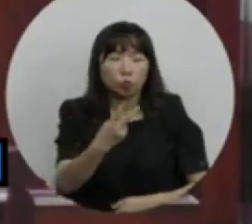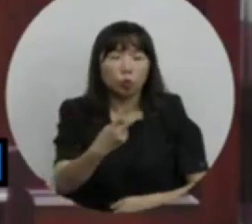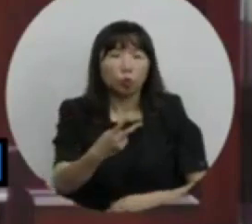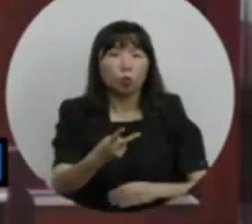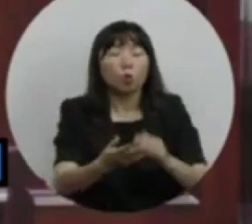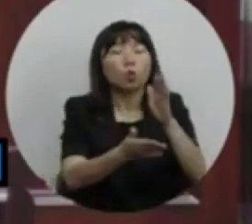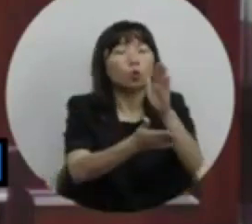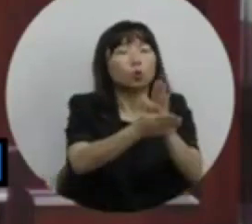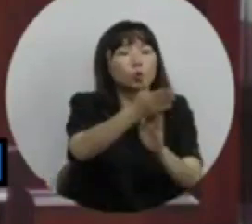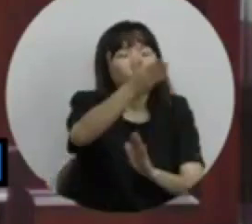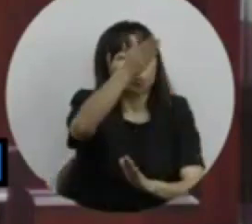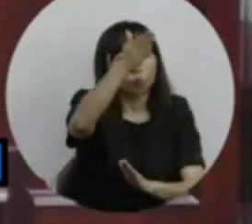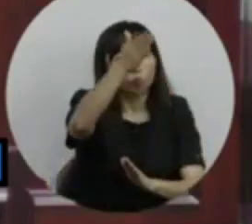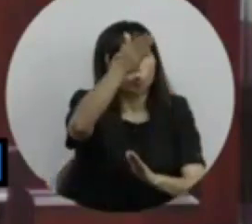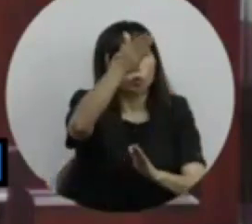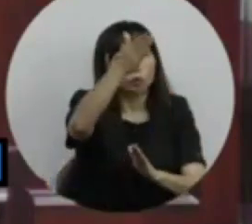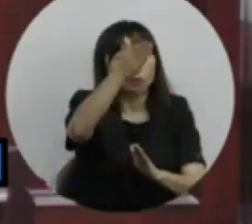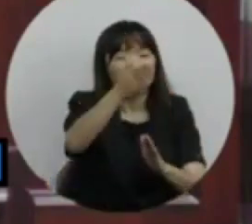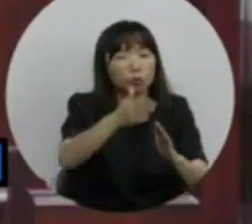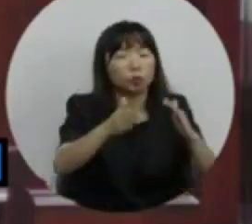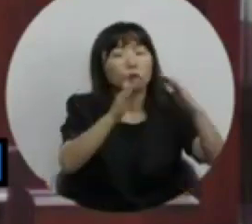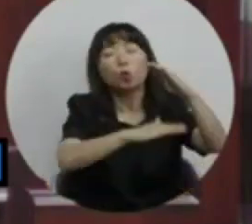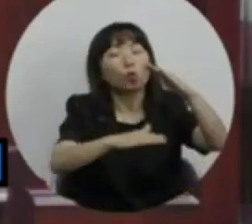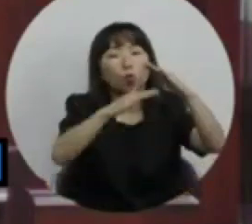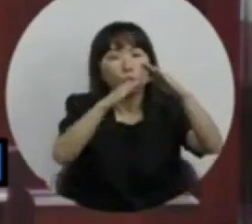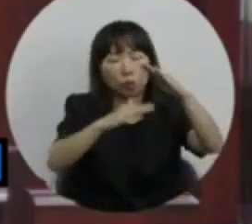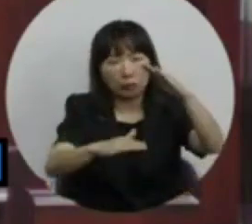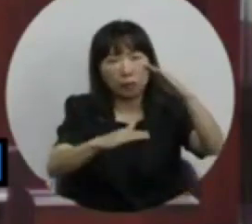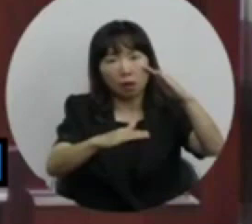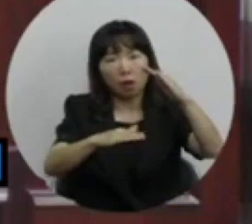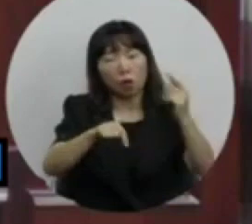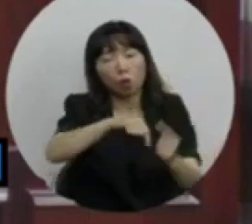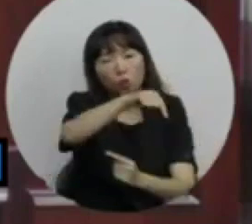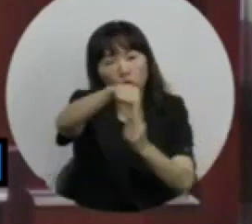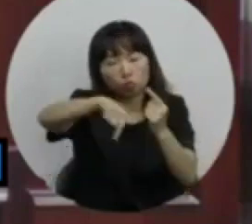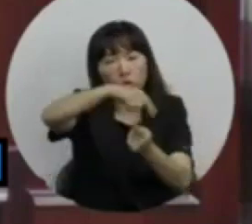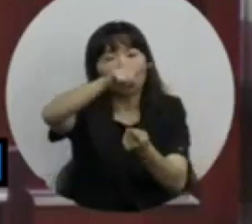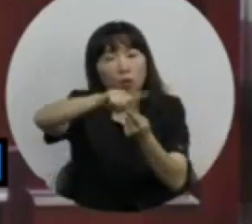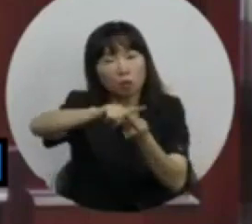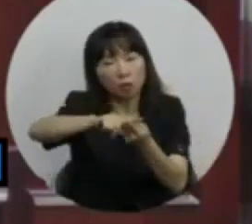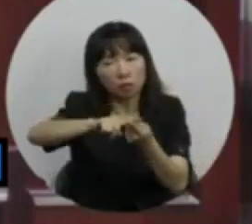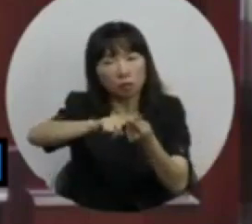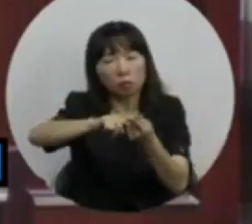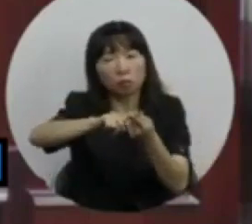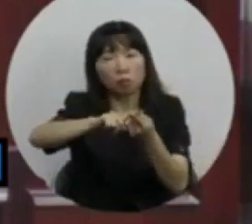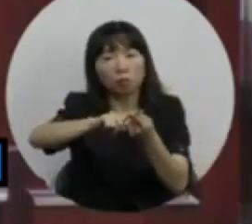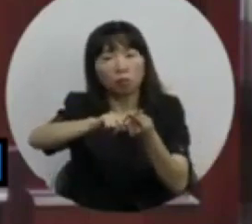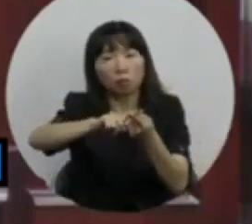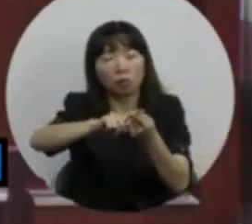도시공사 개편과 토목지 기주의 인사 운영이 여주시 기구 운영으로